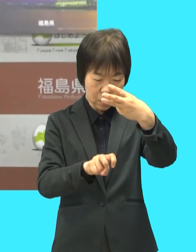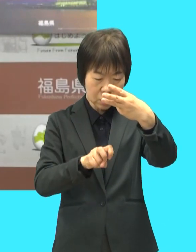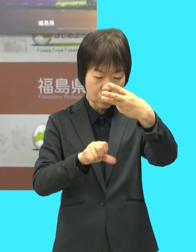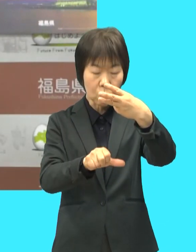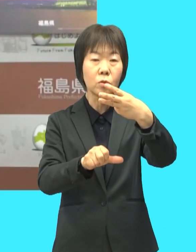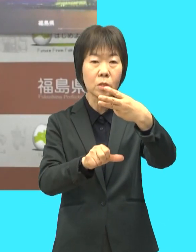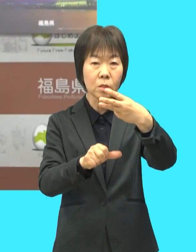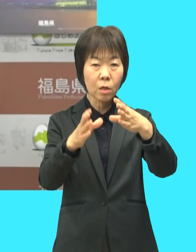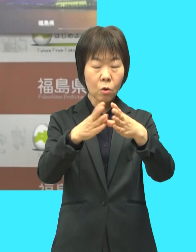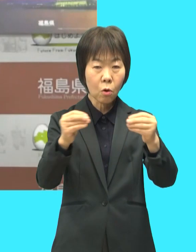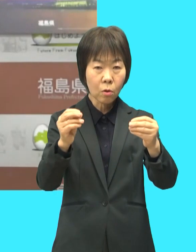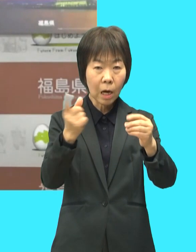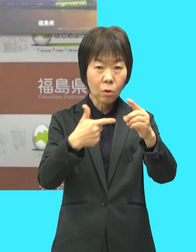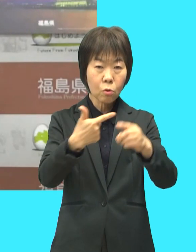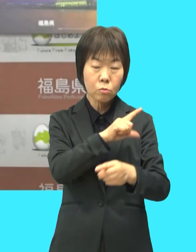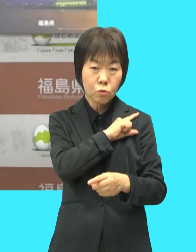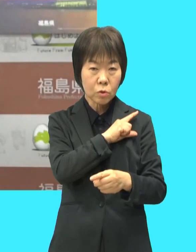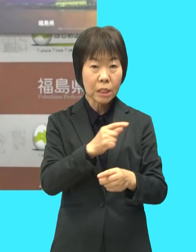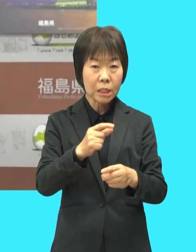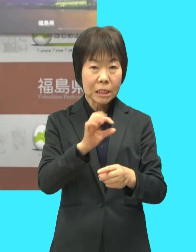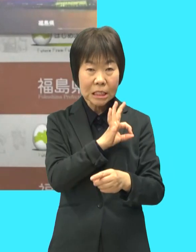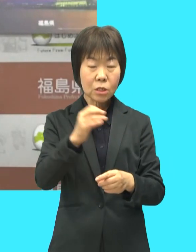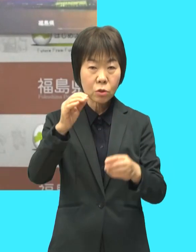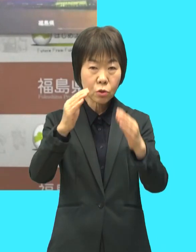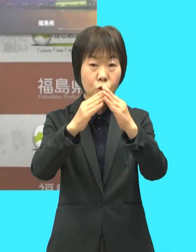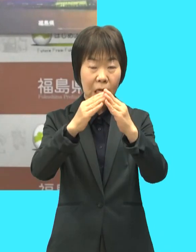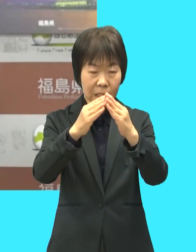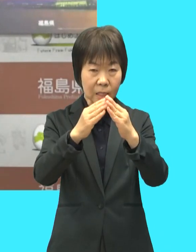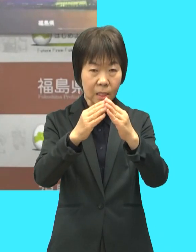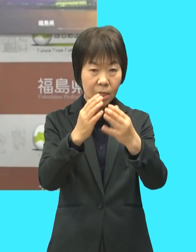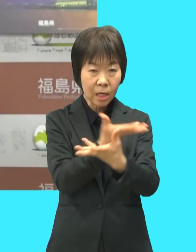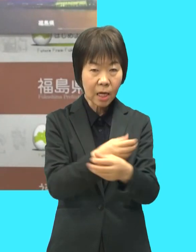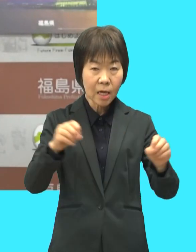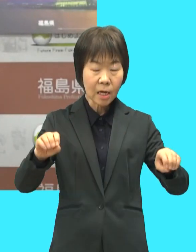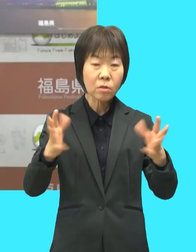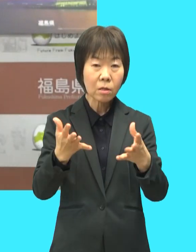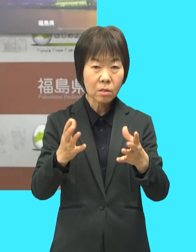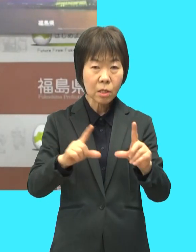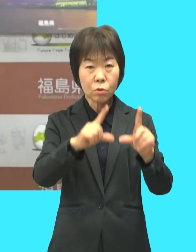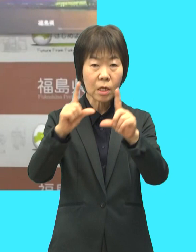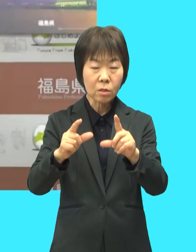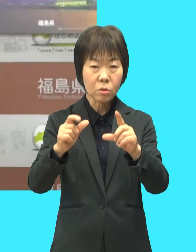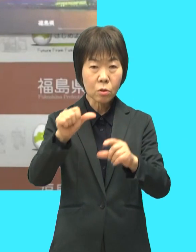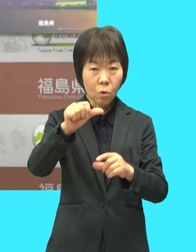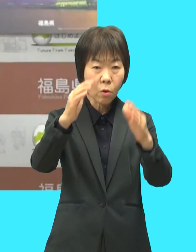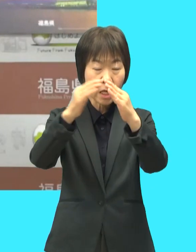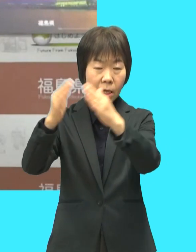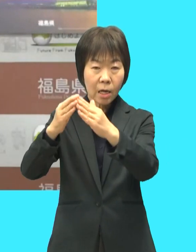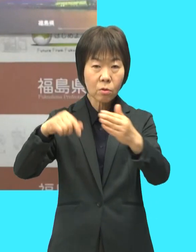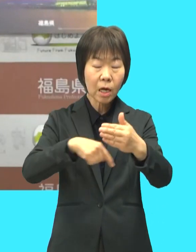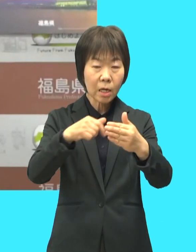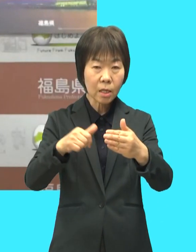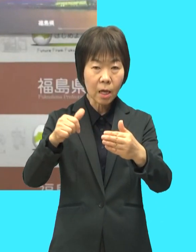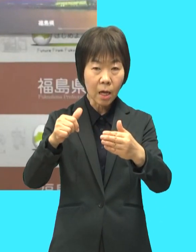日国家公務員宿舎に未契約で入居している5世帯のうち自主退去